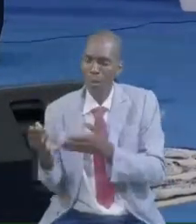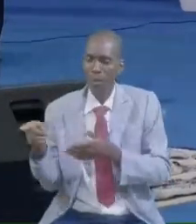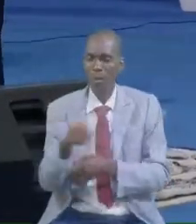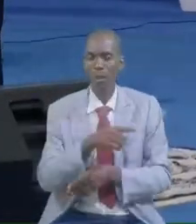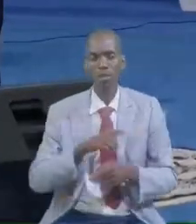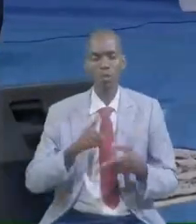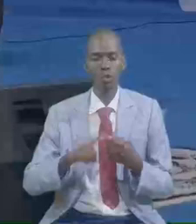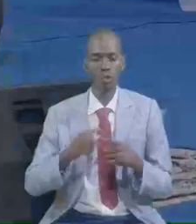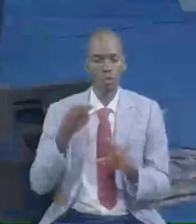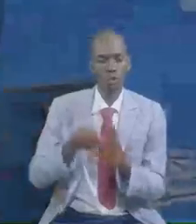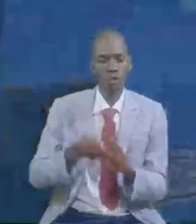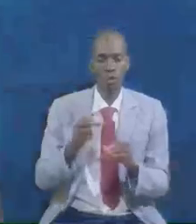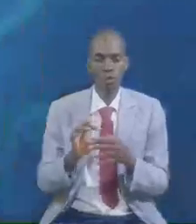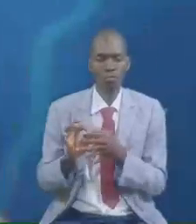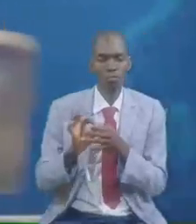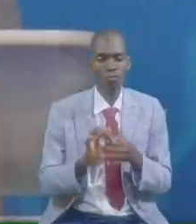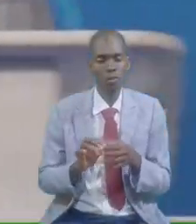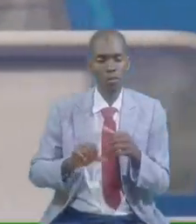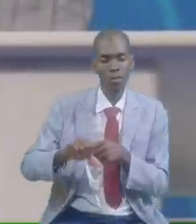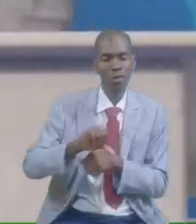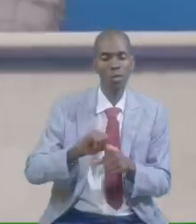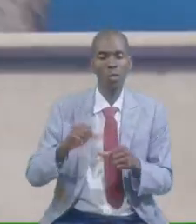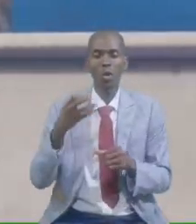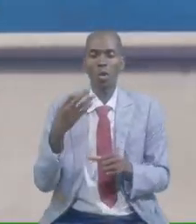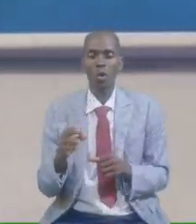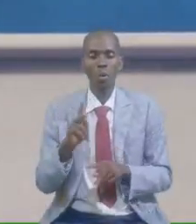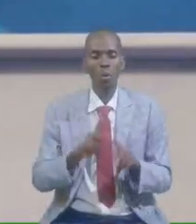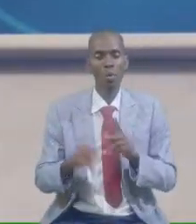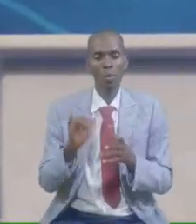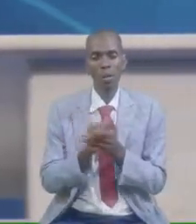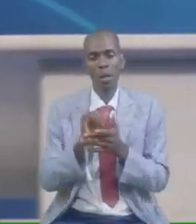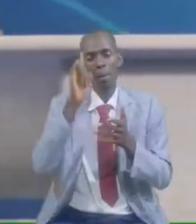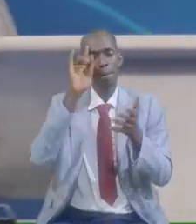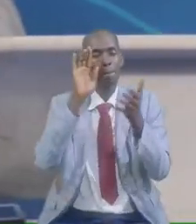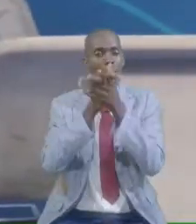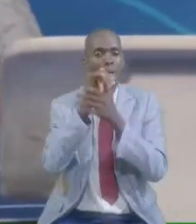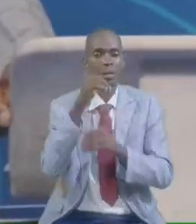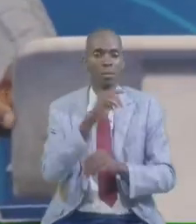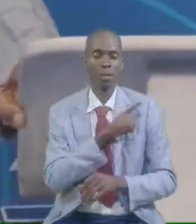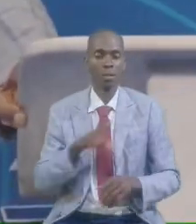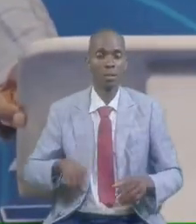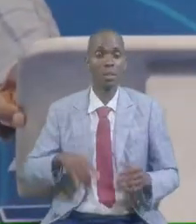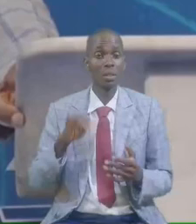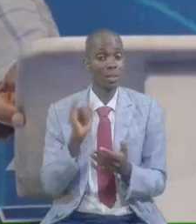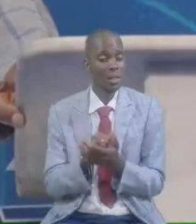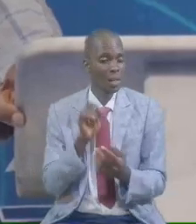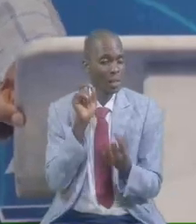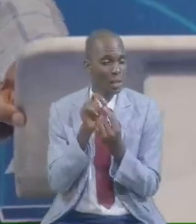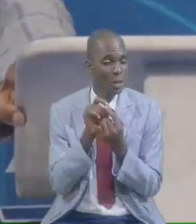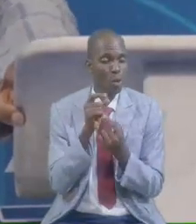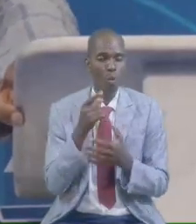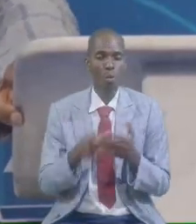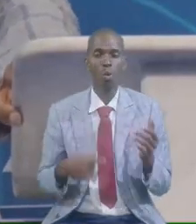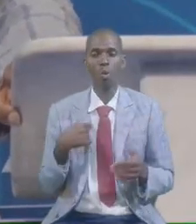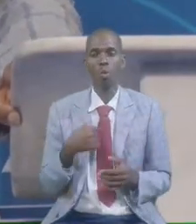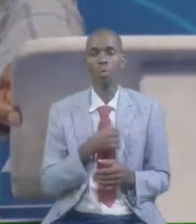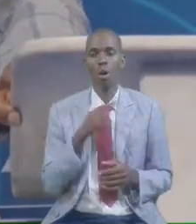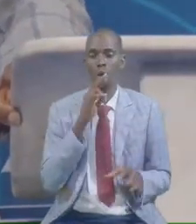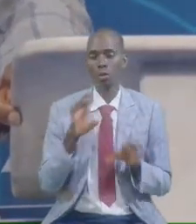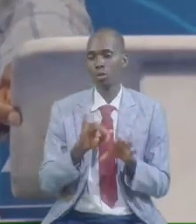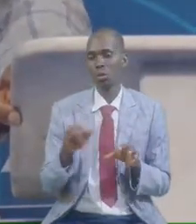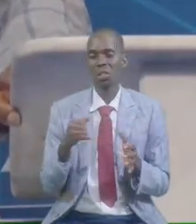dans la communion de ceux qui croient dans le Seigneur. C'est exactement ce que nous faisons. C'est